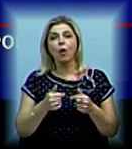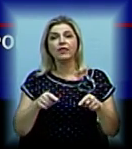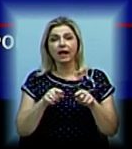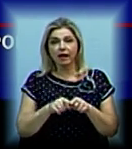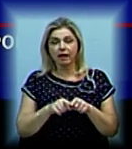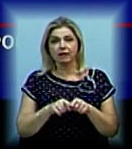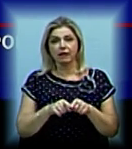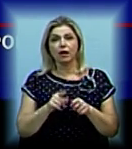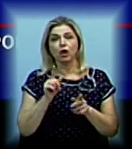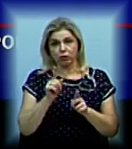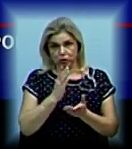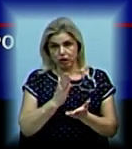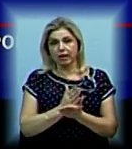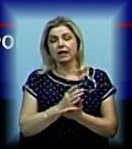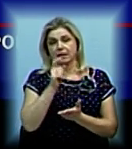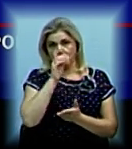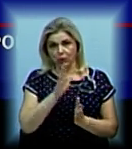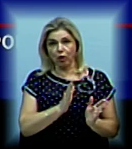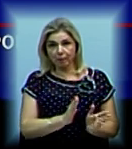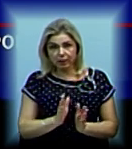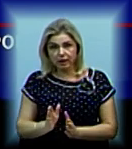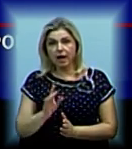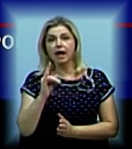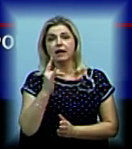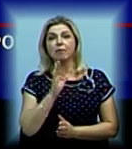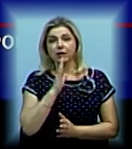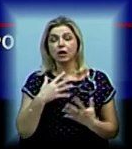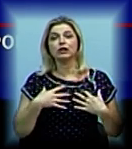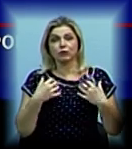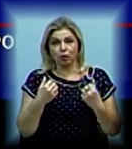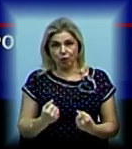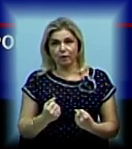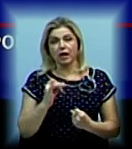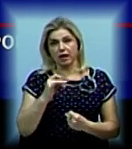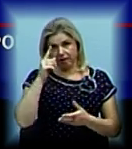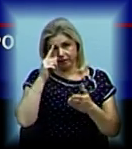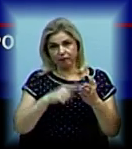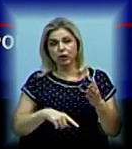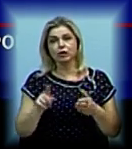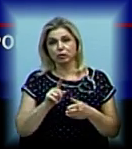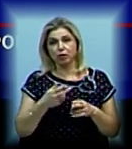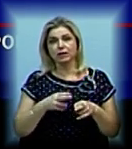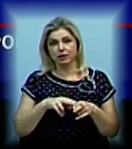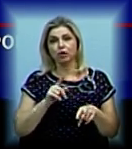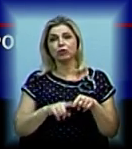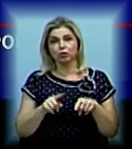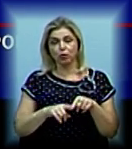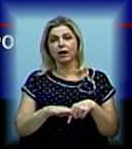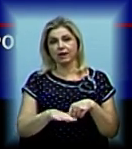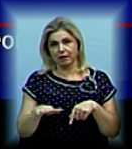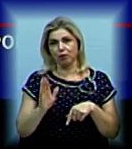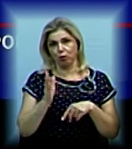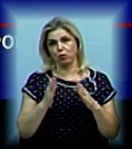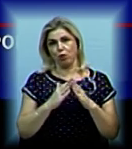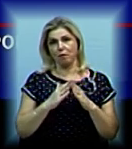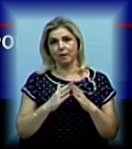в неї теж є позитивна динаміка. І дитина одужує, і ми сподіваємось, що вже скоро діти будуть